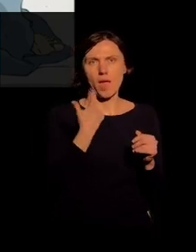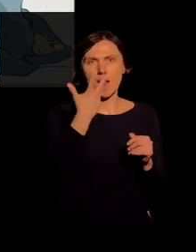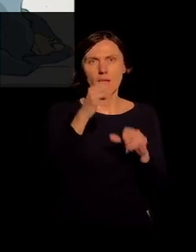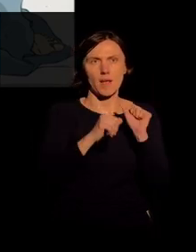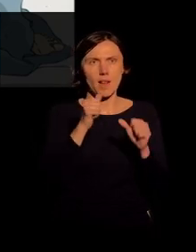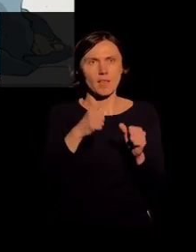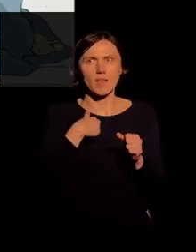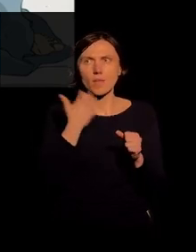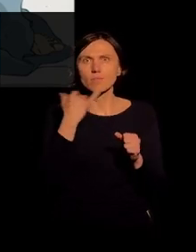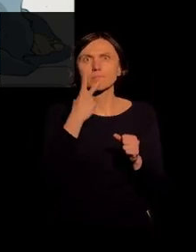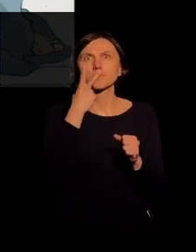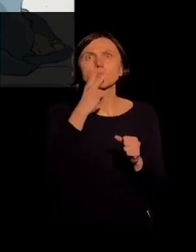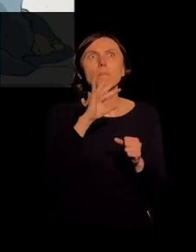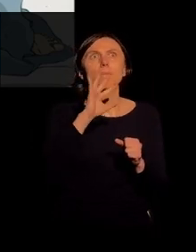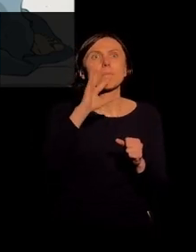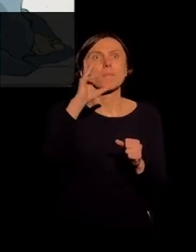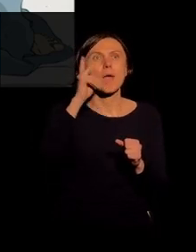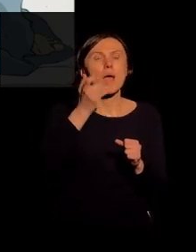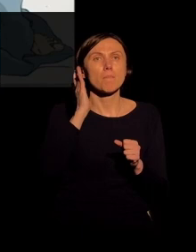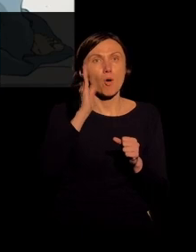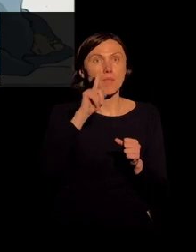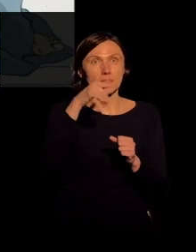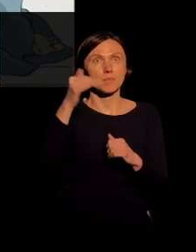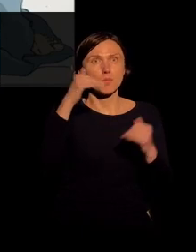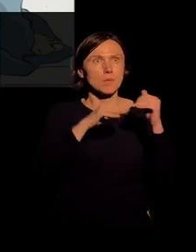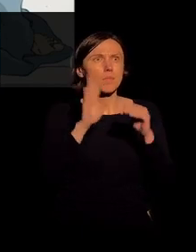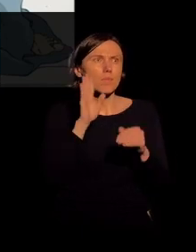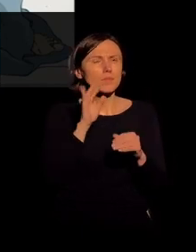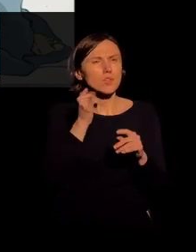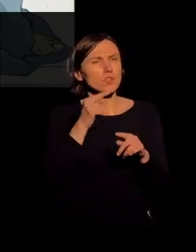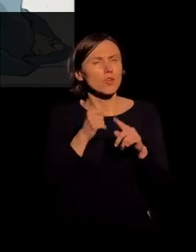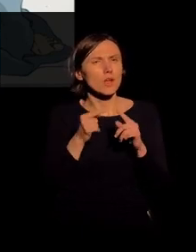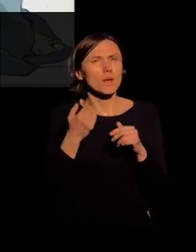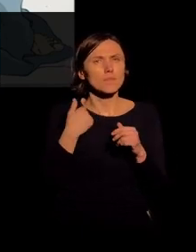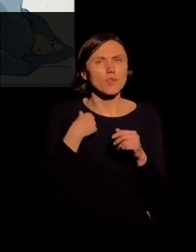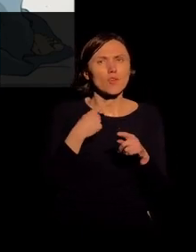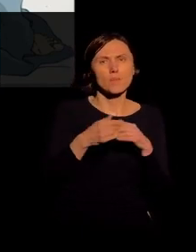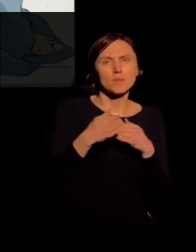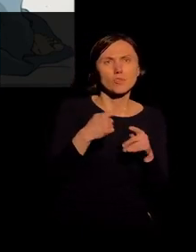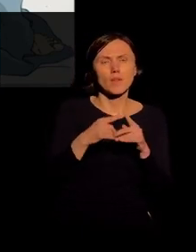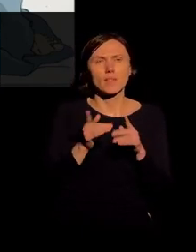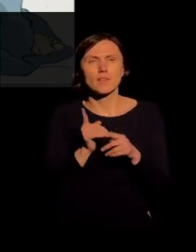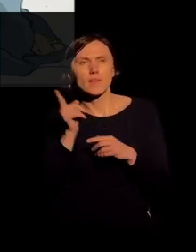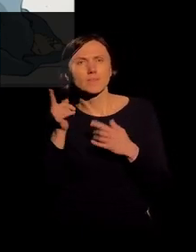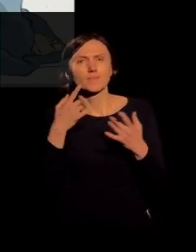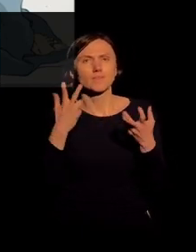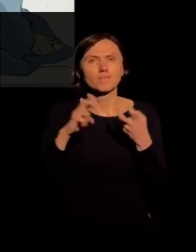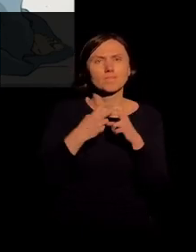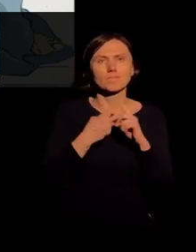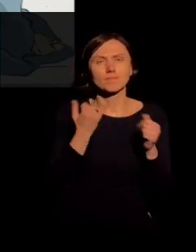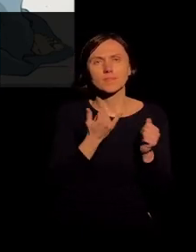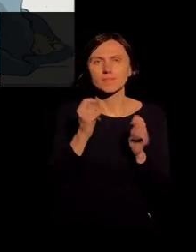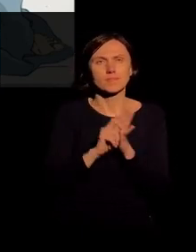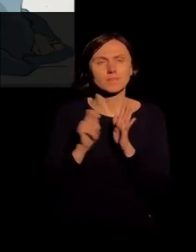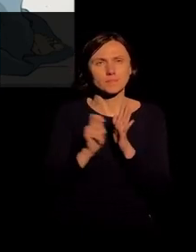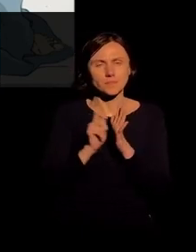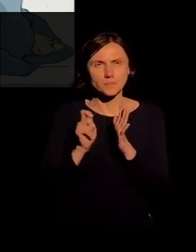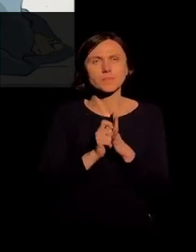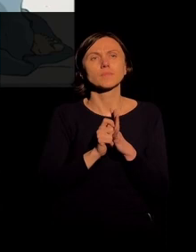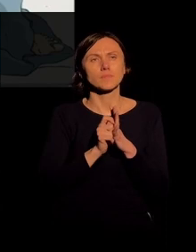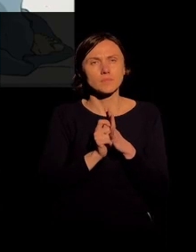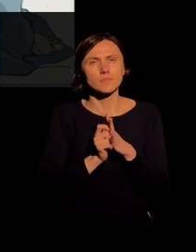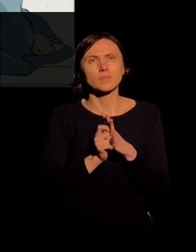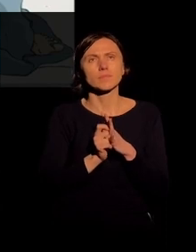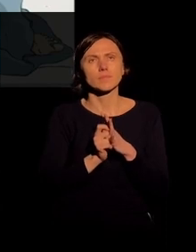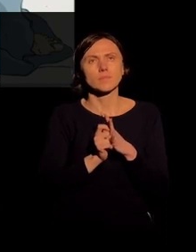byłem kompletnie zauroczony. Potem z tymi górami tak jakby było trochę raz bliżej, raz dalej. No do